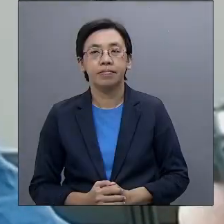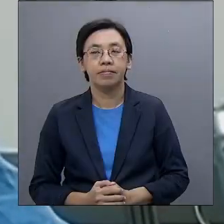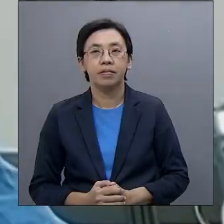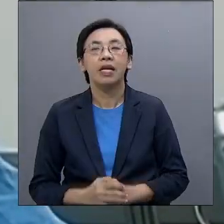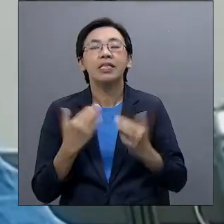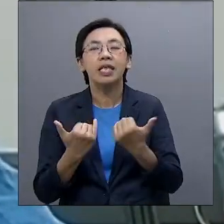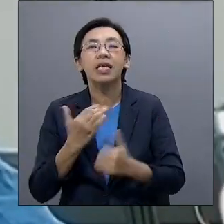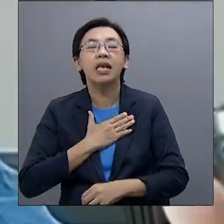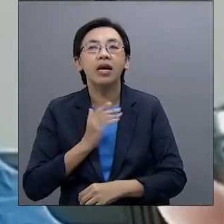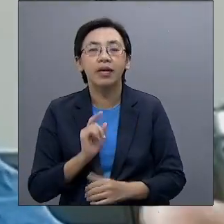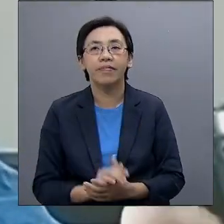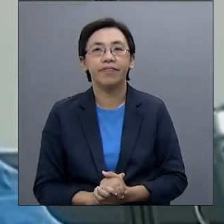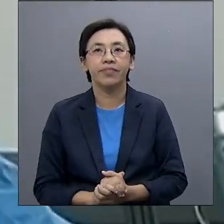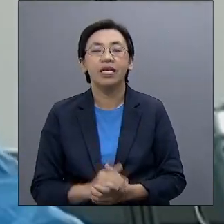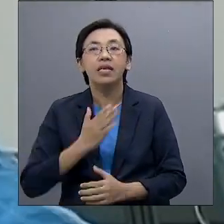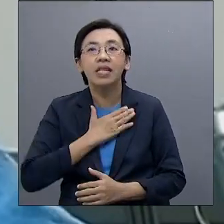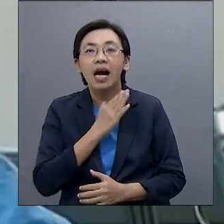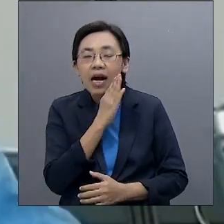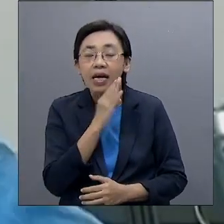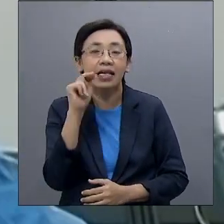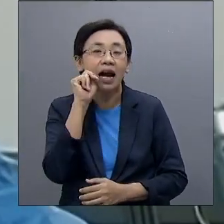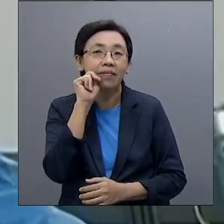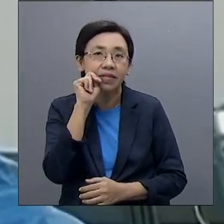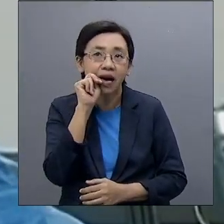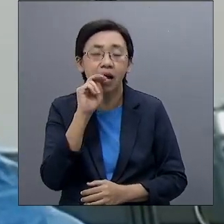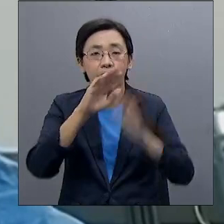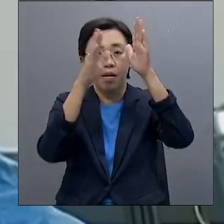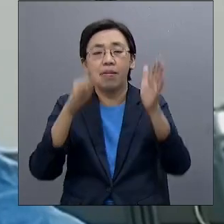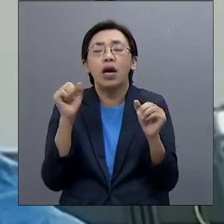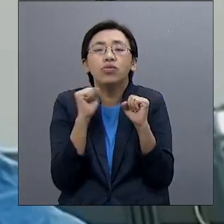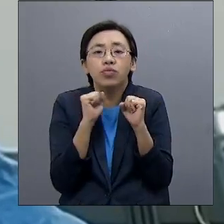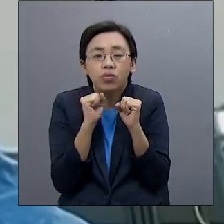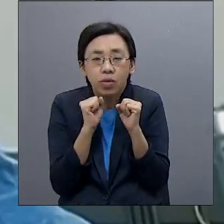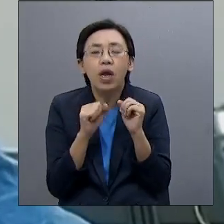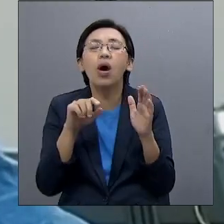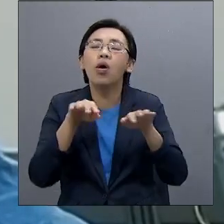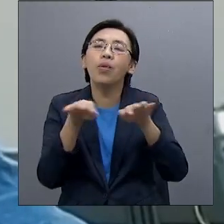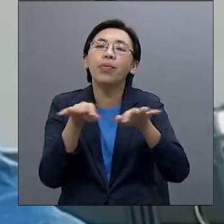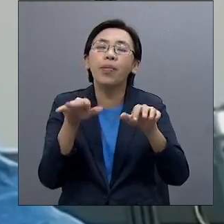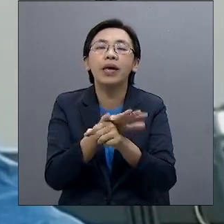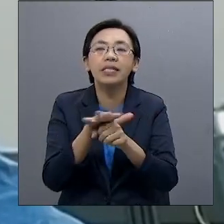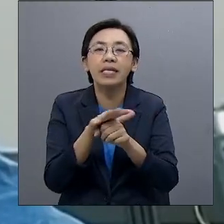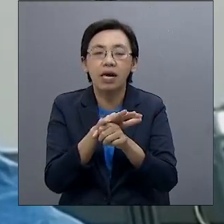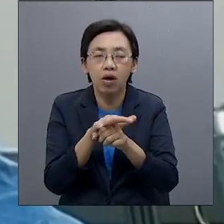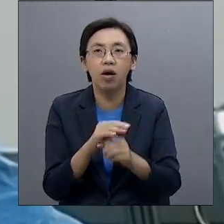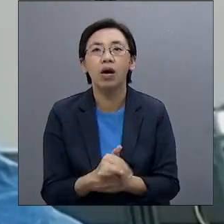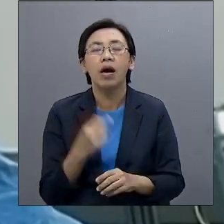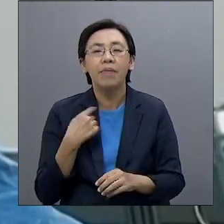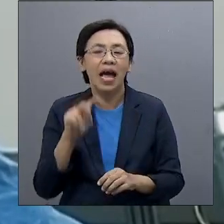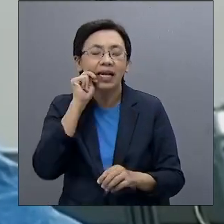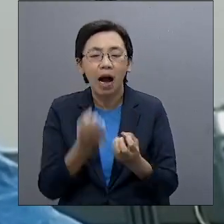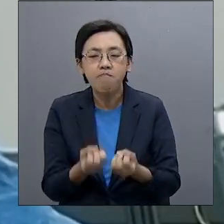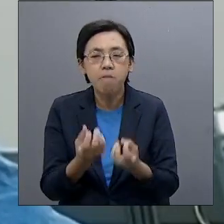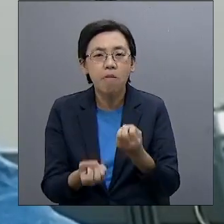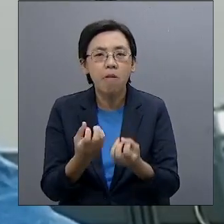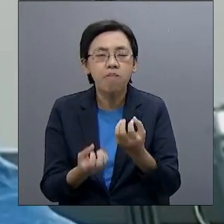ล้วเราก็จะเห็นเวลาถ้าเอามาไว้ที่อุณหภูมิปกติเนี่ยมันก็จะลักษณะจะเดือดตลอดเวลาคล้ายๆน้ำเดือด ค